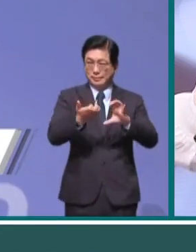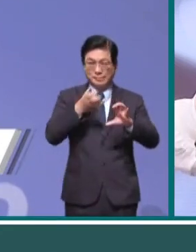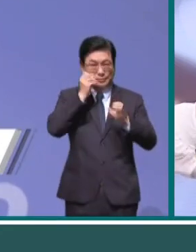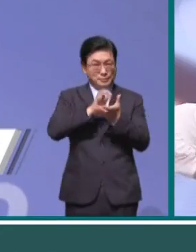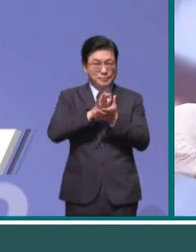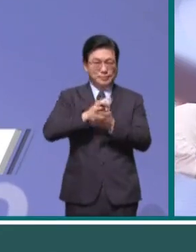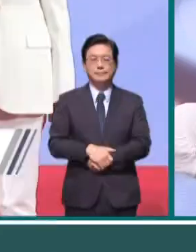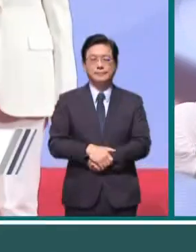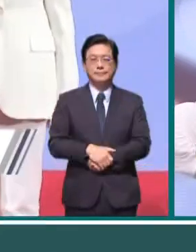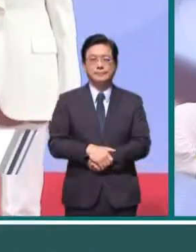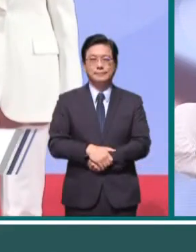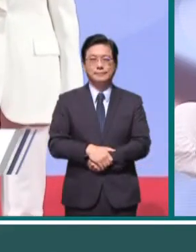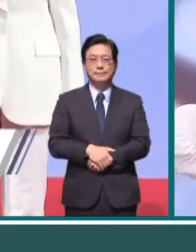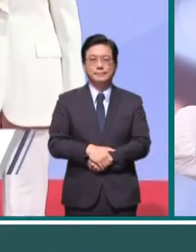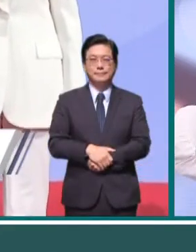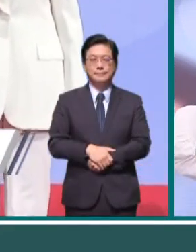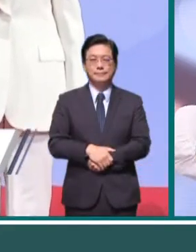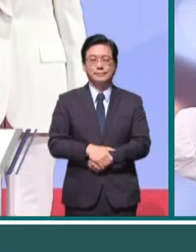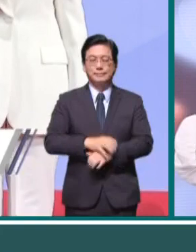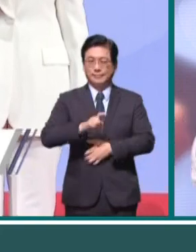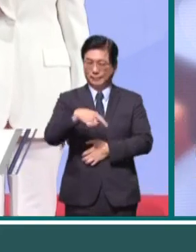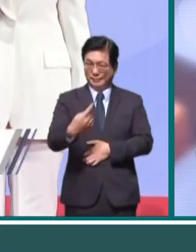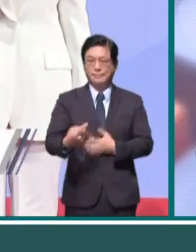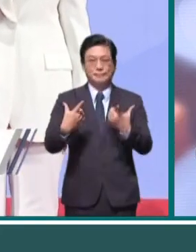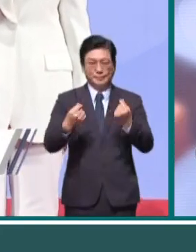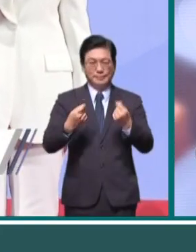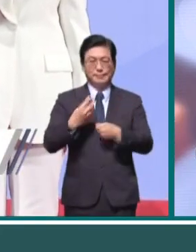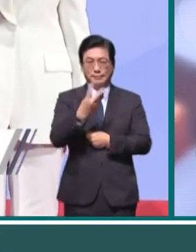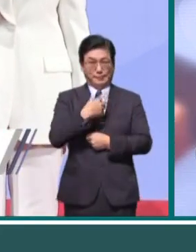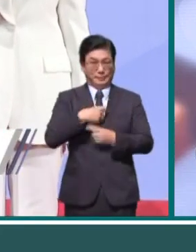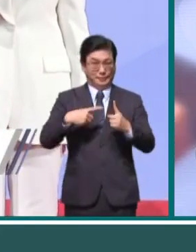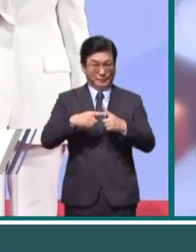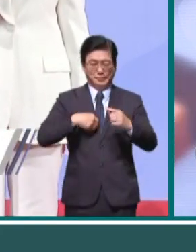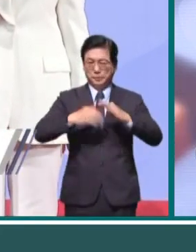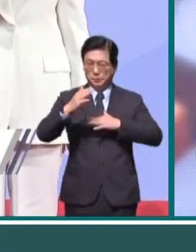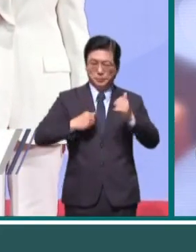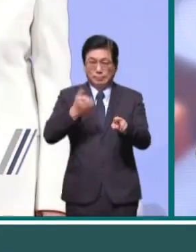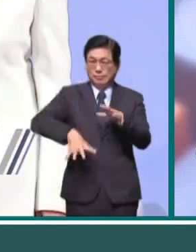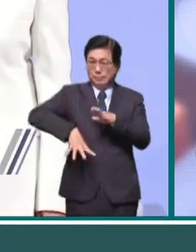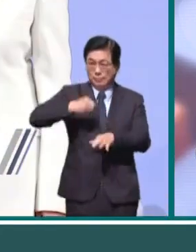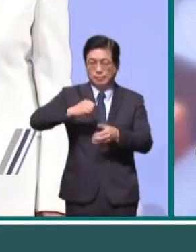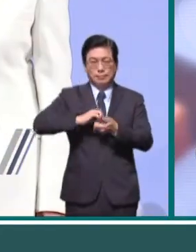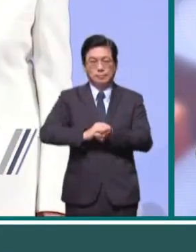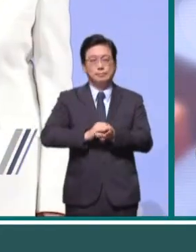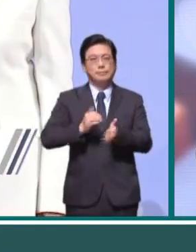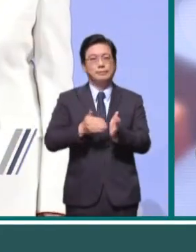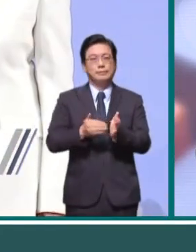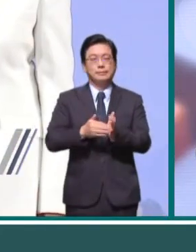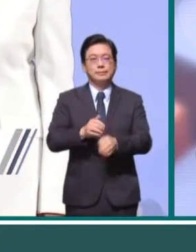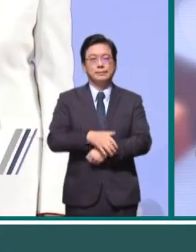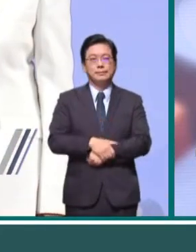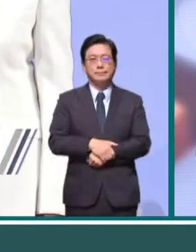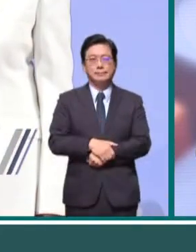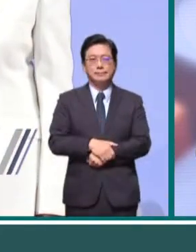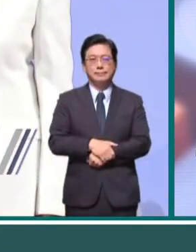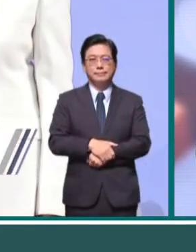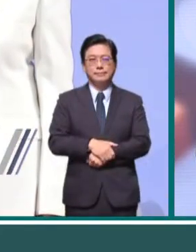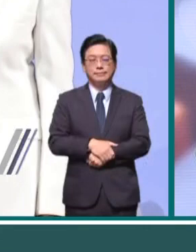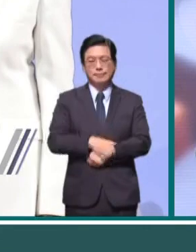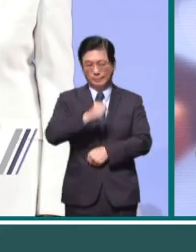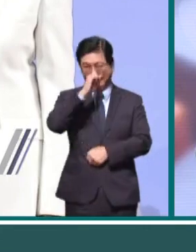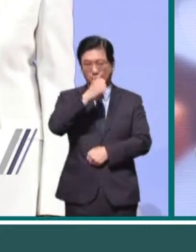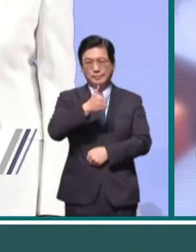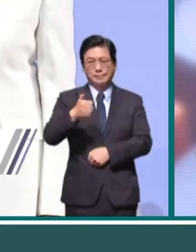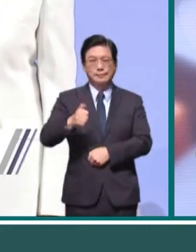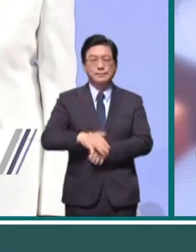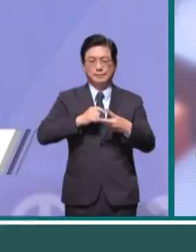以那个看起来的确我觉得还蛮感人的。那蒋万安很好玩，蒋万安好像比较老